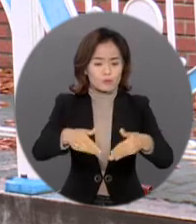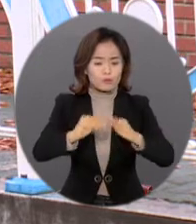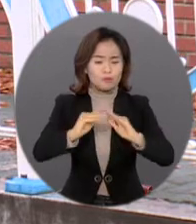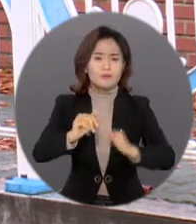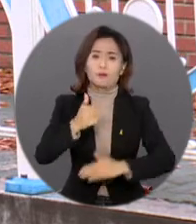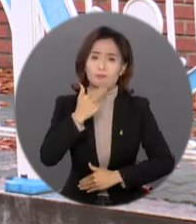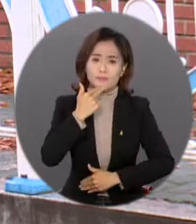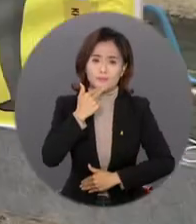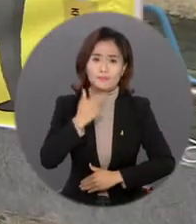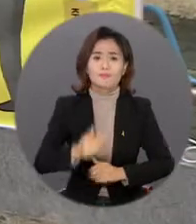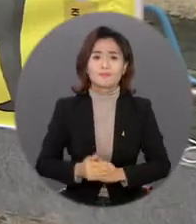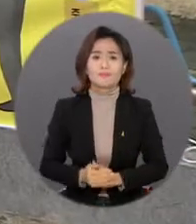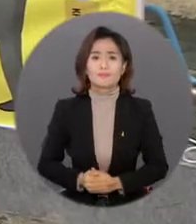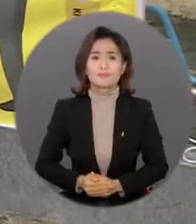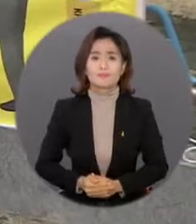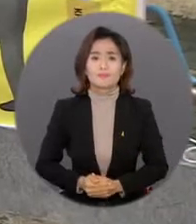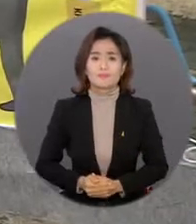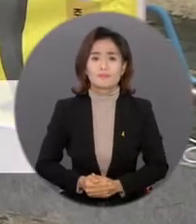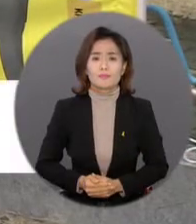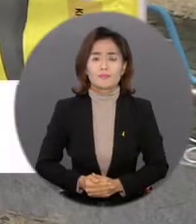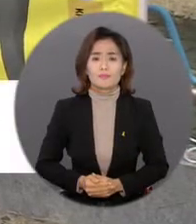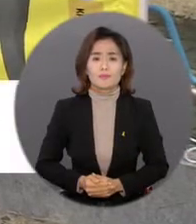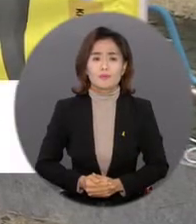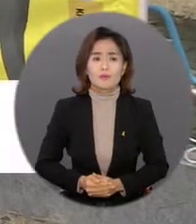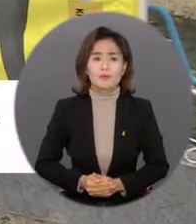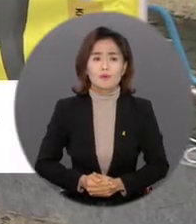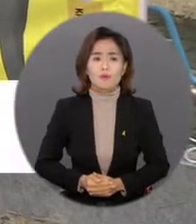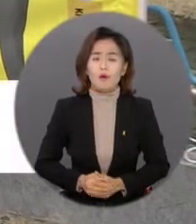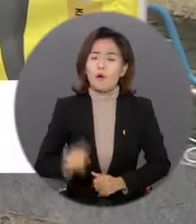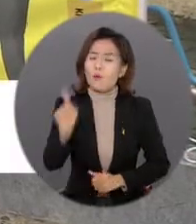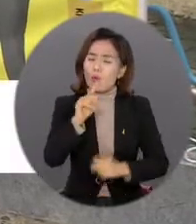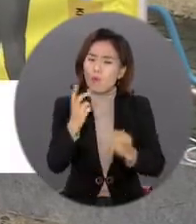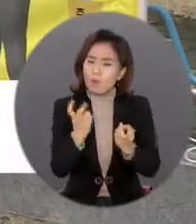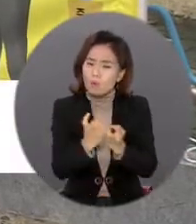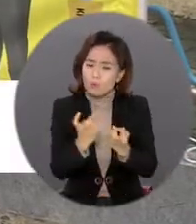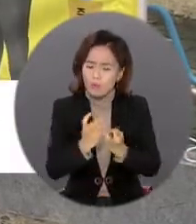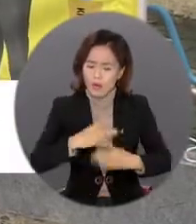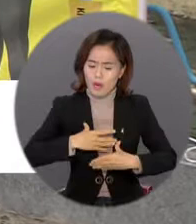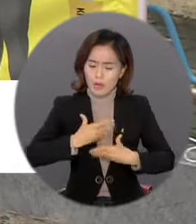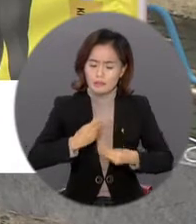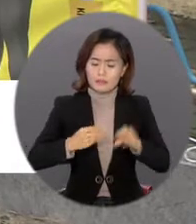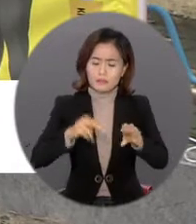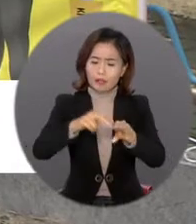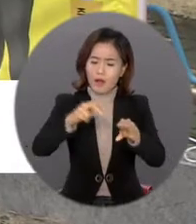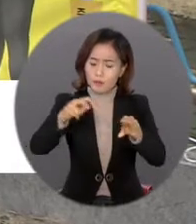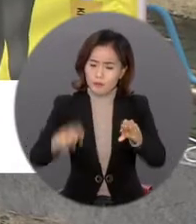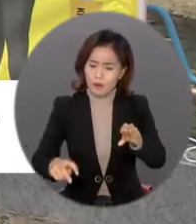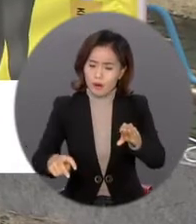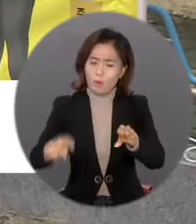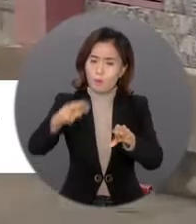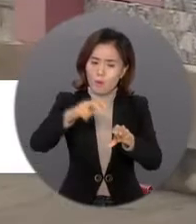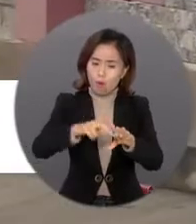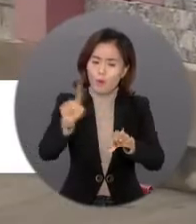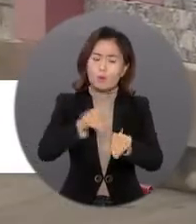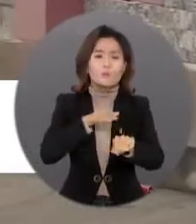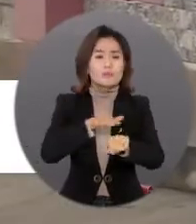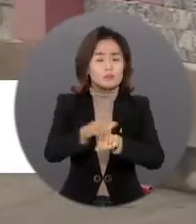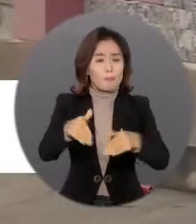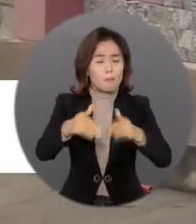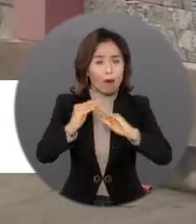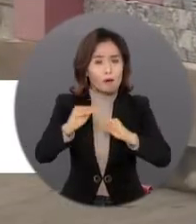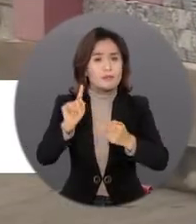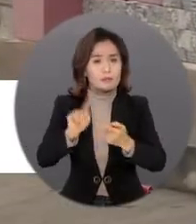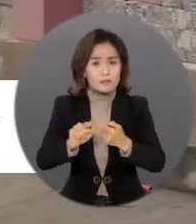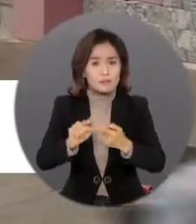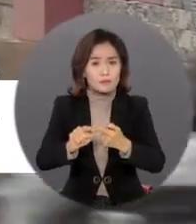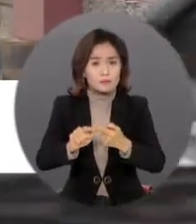설치되지 않았습니다. 듣긴 들었는데 사실 뭐 어떻게 뭐 안심 승하차존이 뭐 어떤 방식으로 생길지는